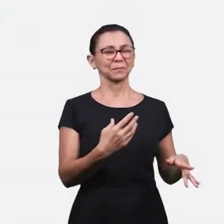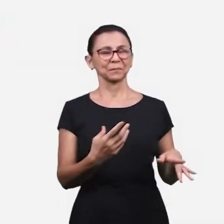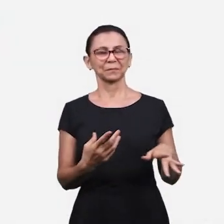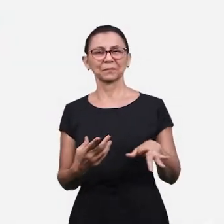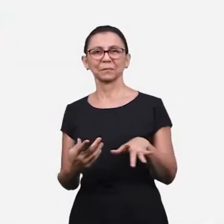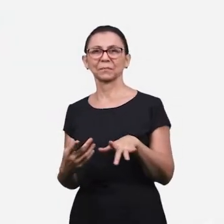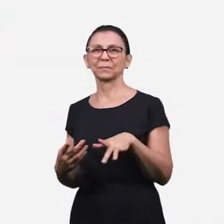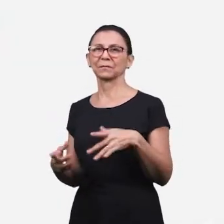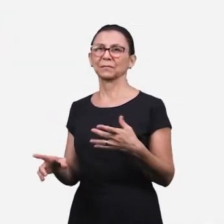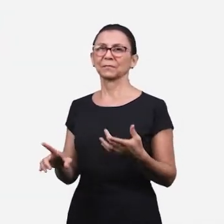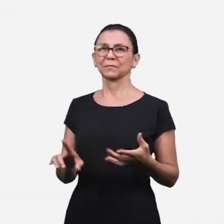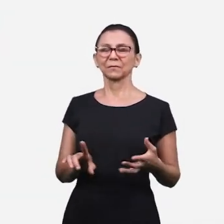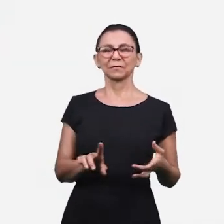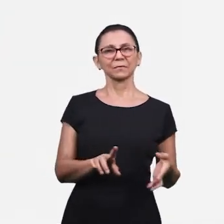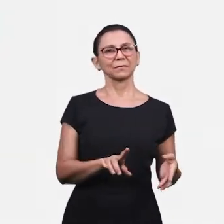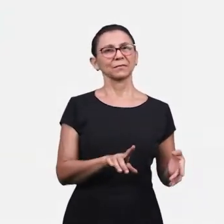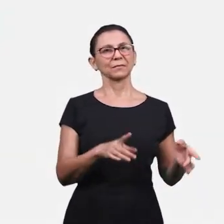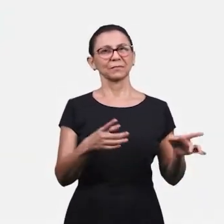есть.